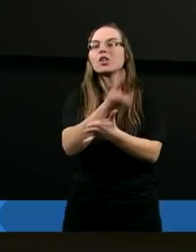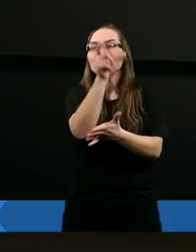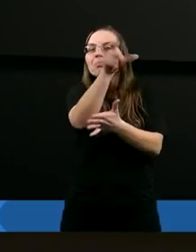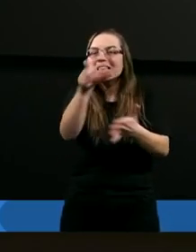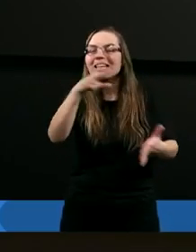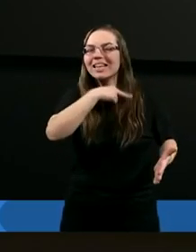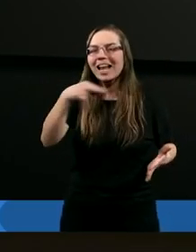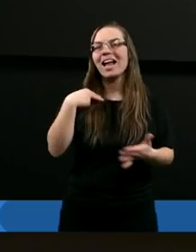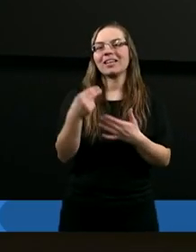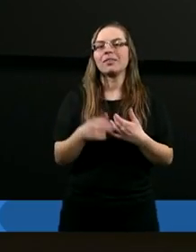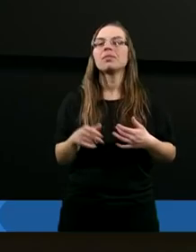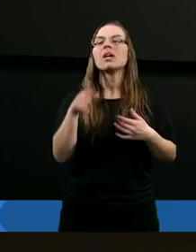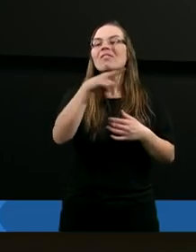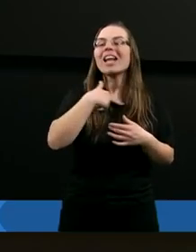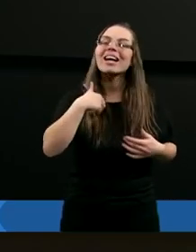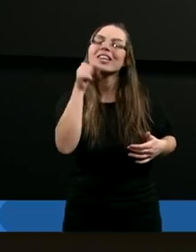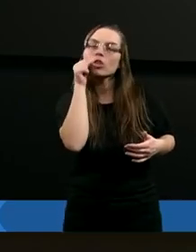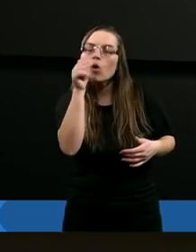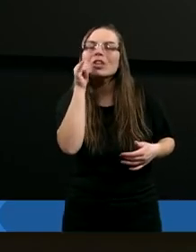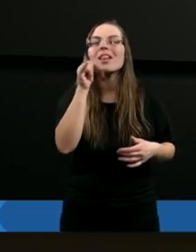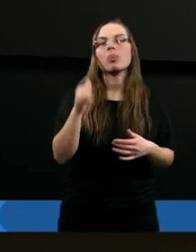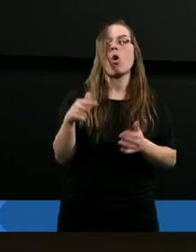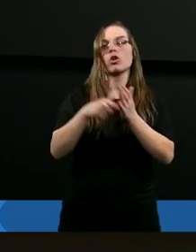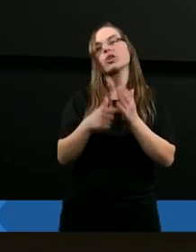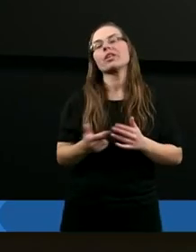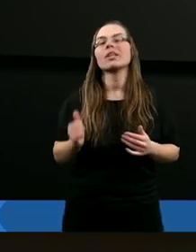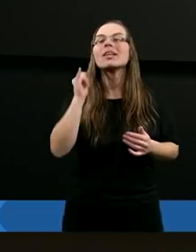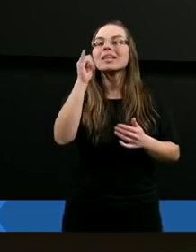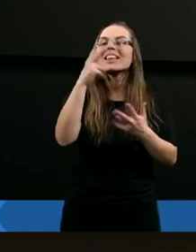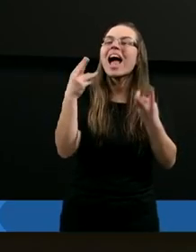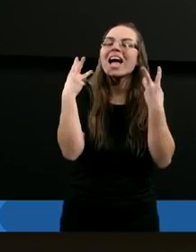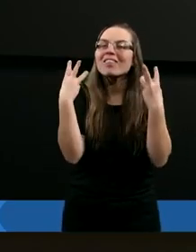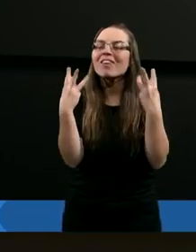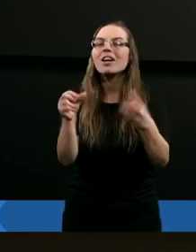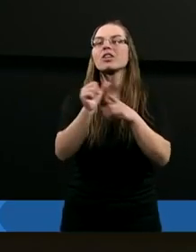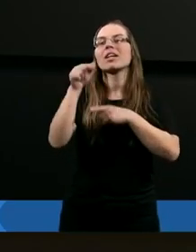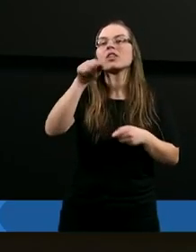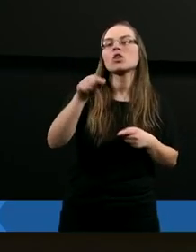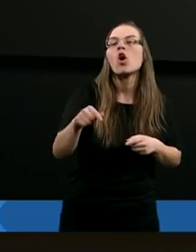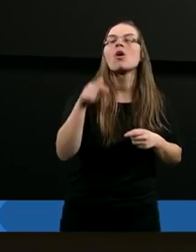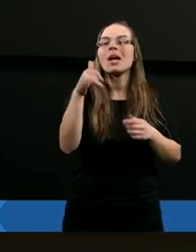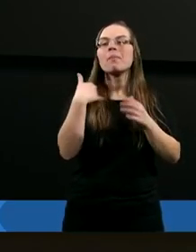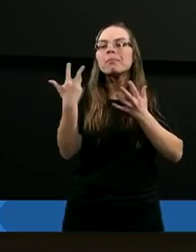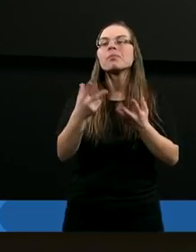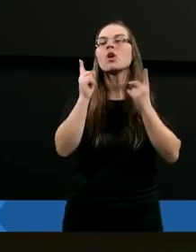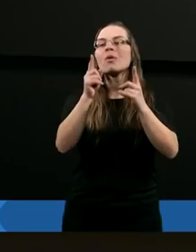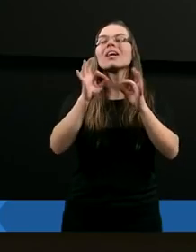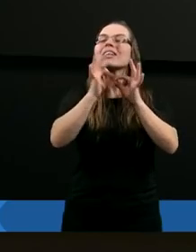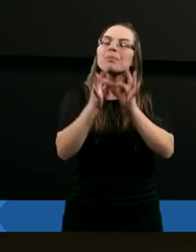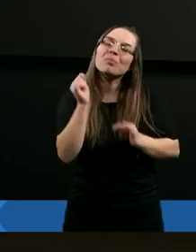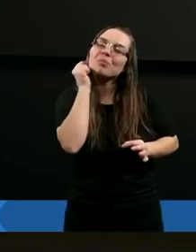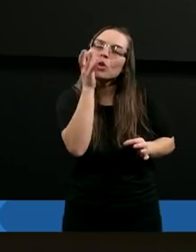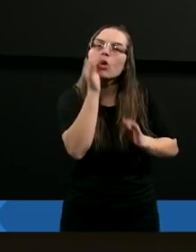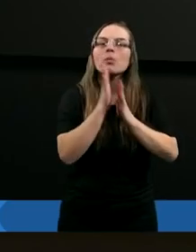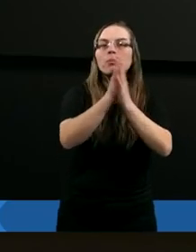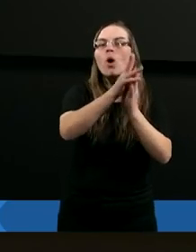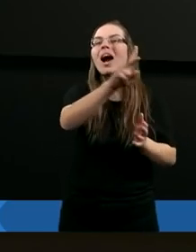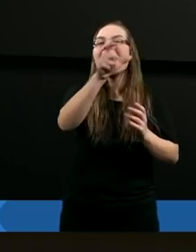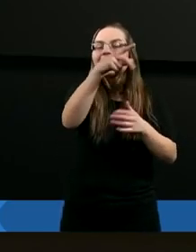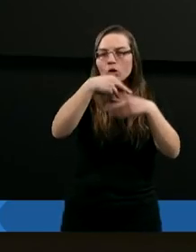kwestii, dotyczy naszej codzienności. I najważniejsze jest to, ja bym cieszył się, gdybyśmy codziennie,